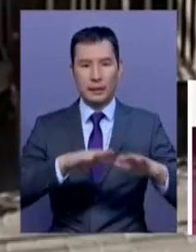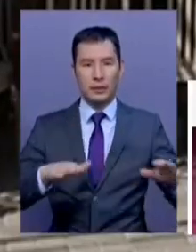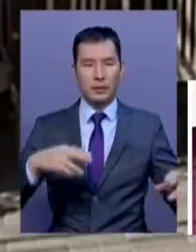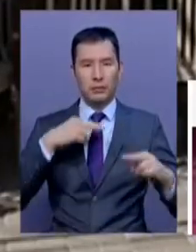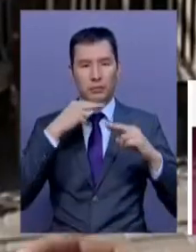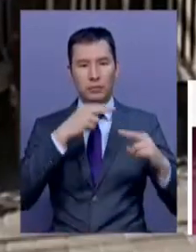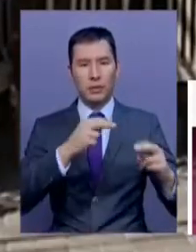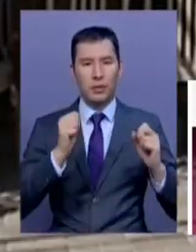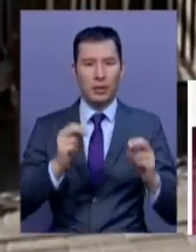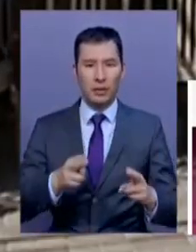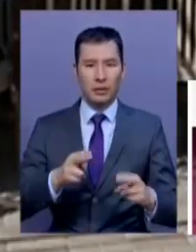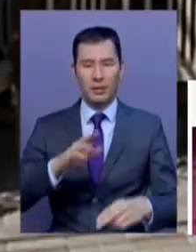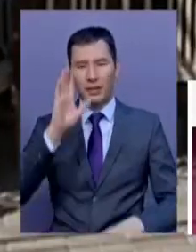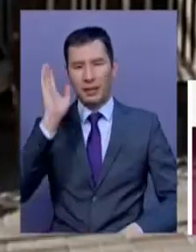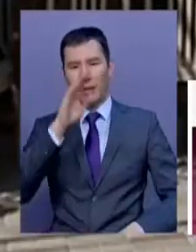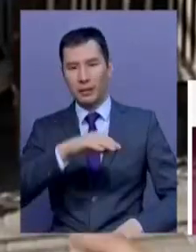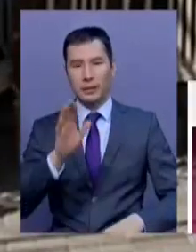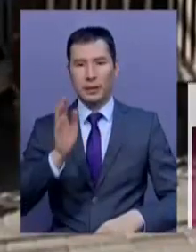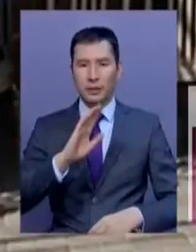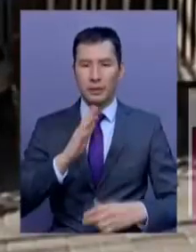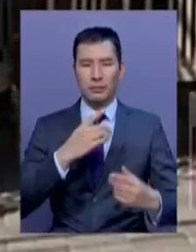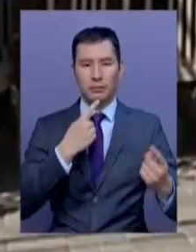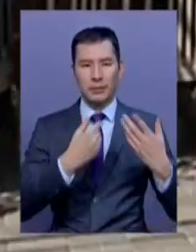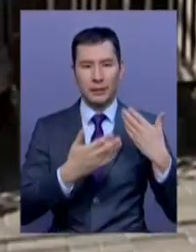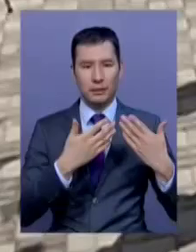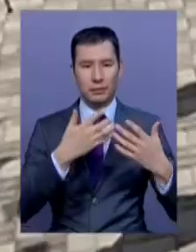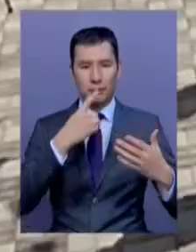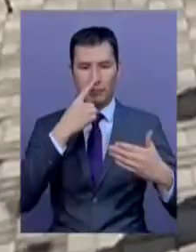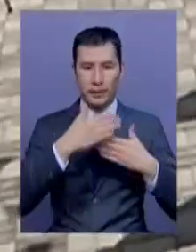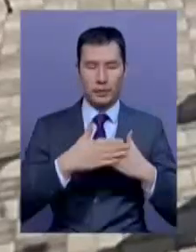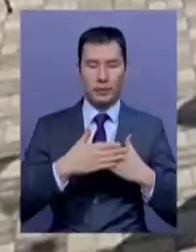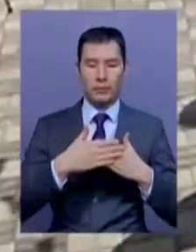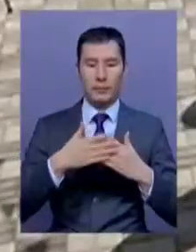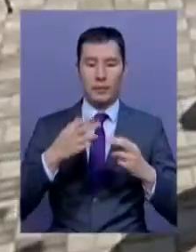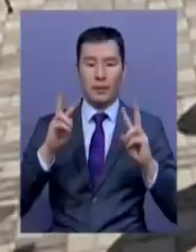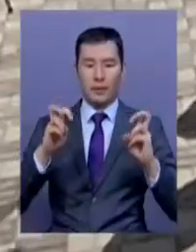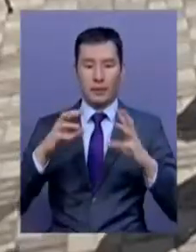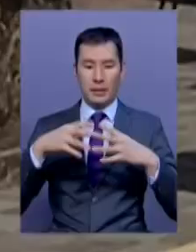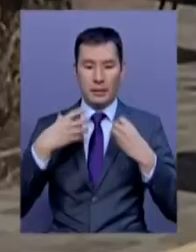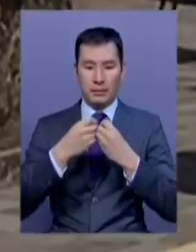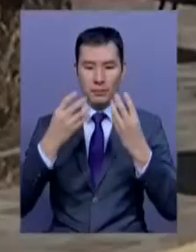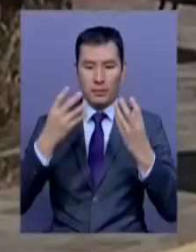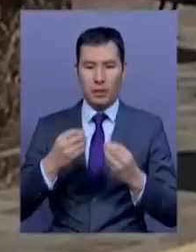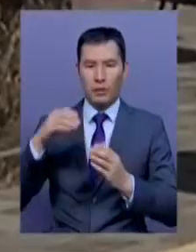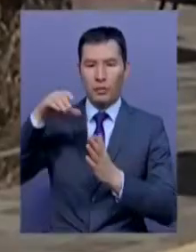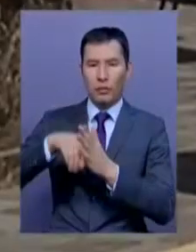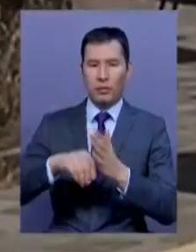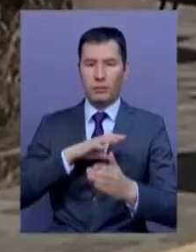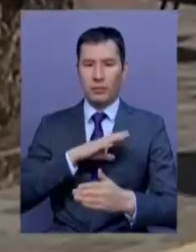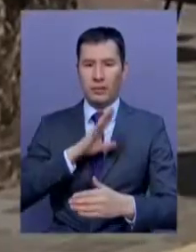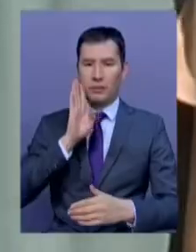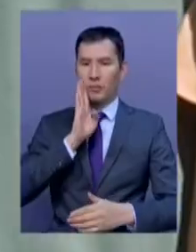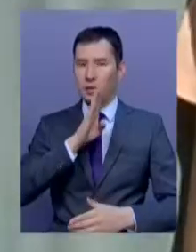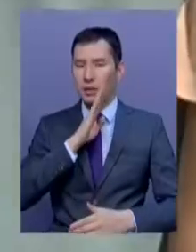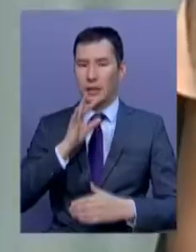мен баланың былайша айтқанда ара-қатынасын керемет әсермен көрсетіп жатыр. Отбасылық қиындыққа тап болған аналар мен балаларға